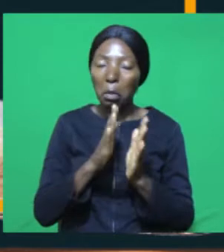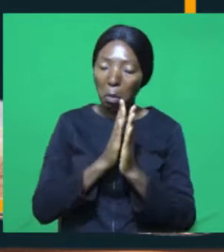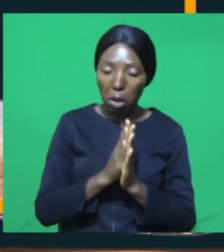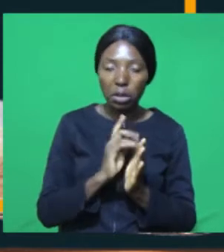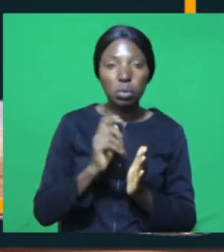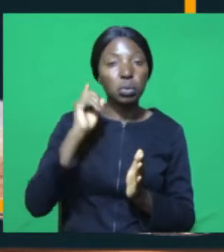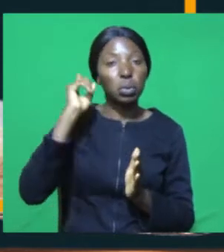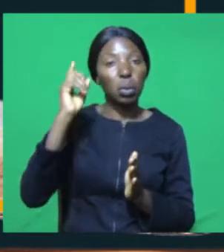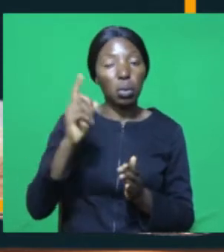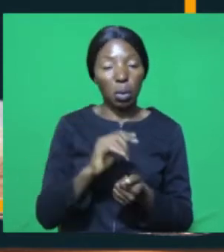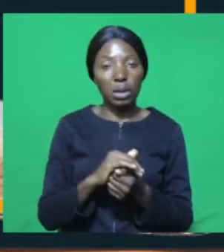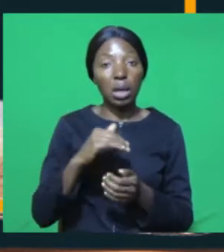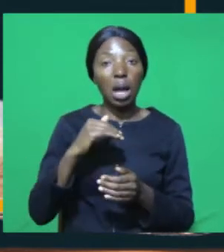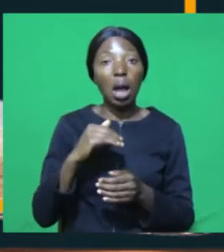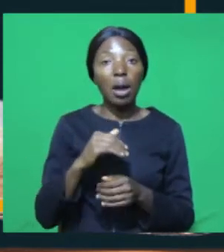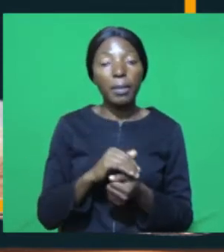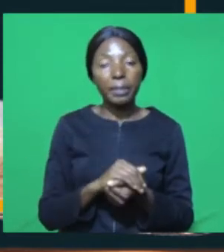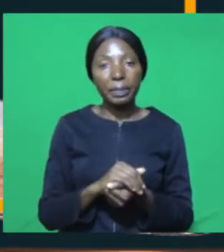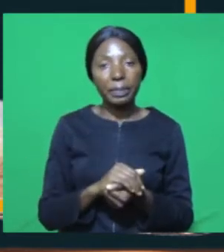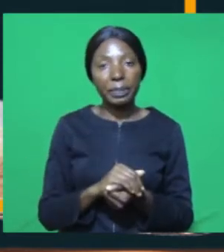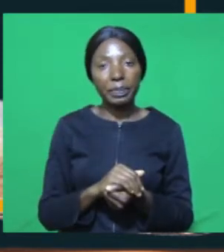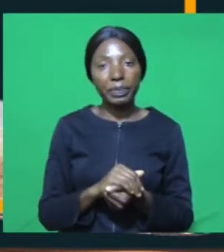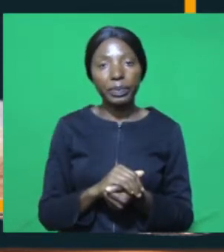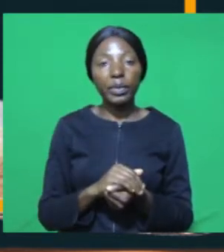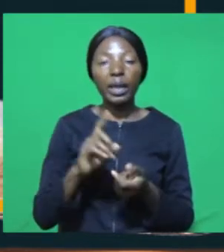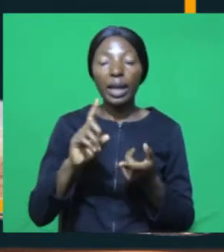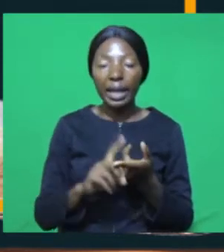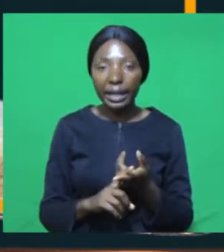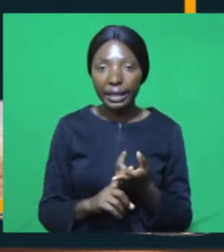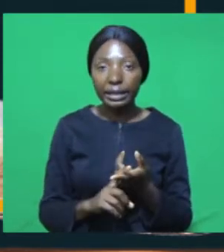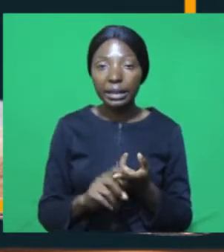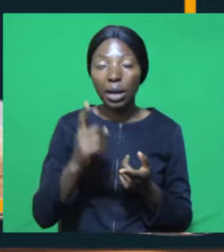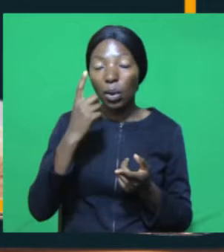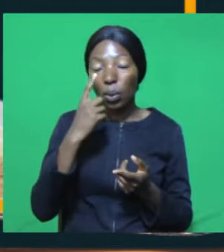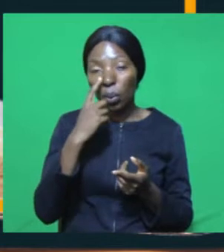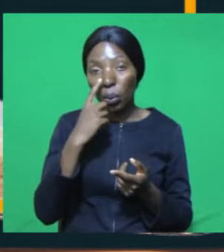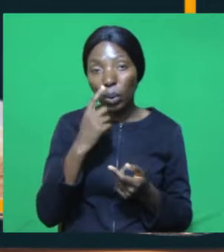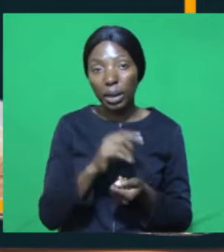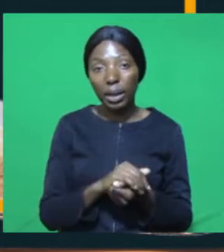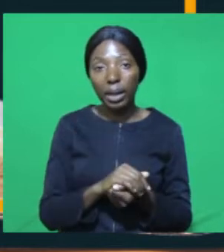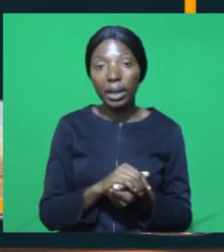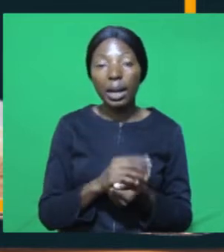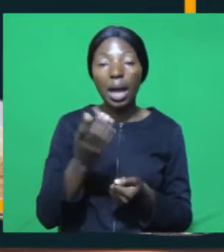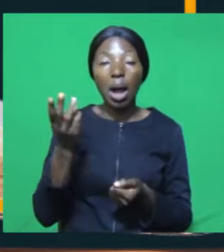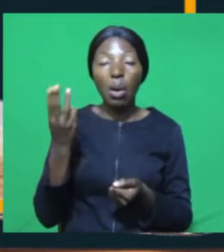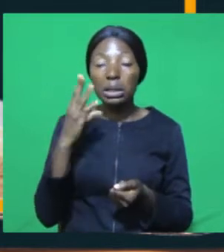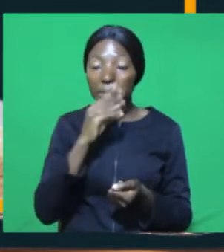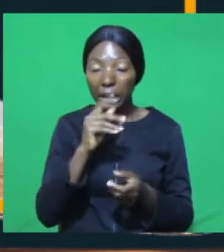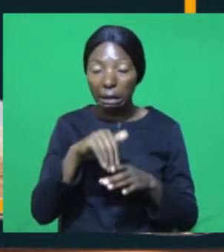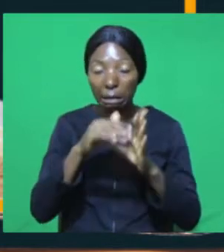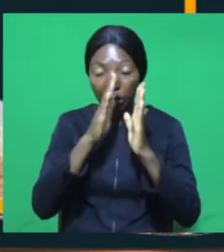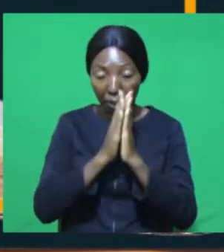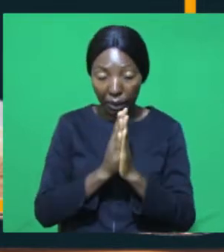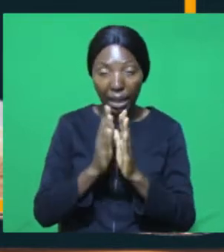pamberi paJehovha Mwari wangu pamusoro pegomo dzvene raMwari wangu. Ndakati ndichataura